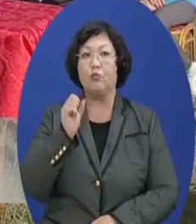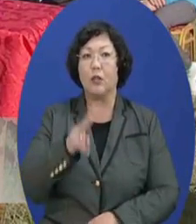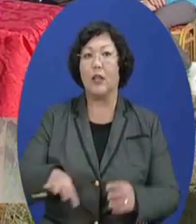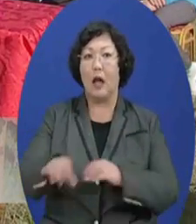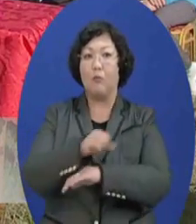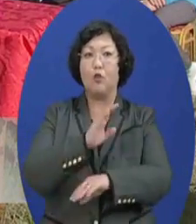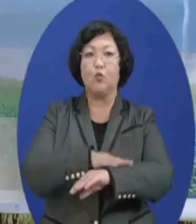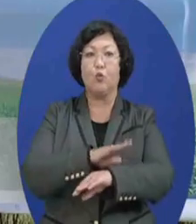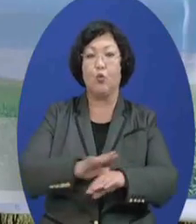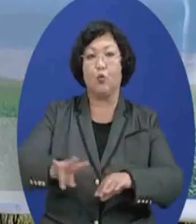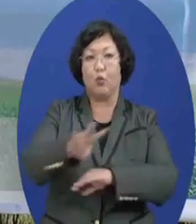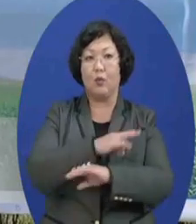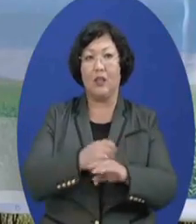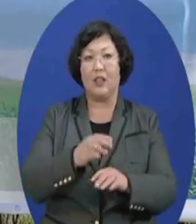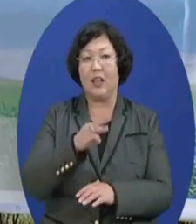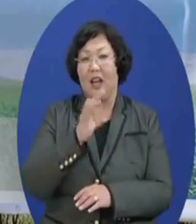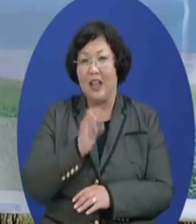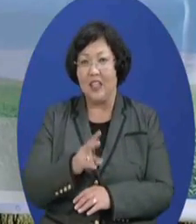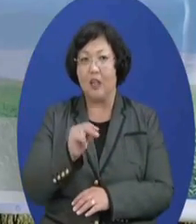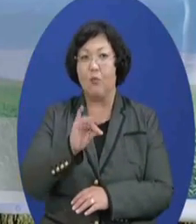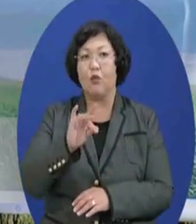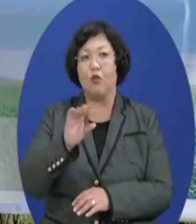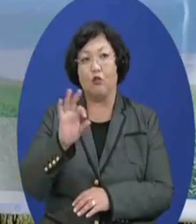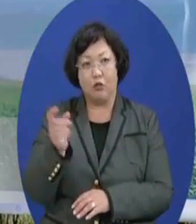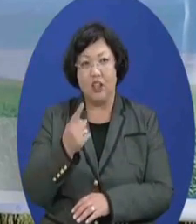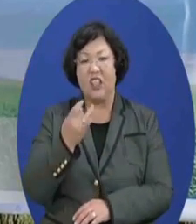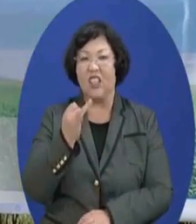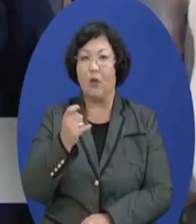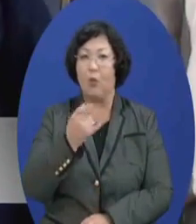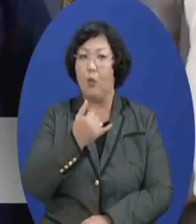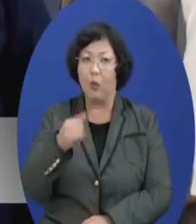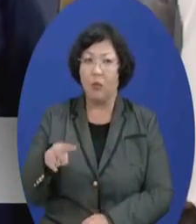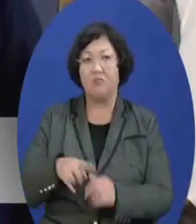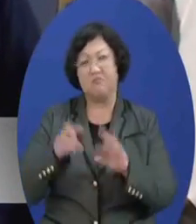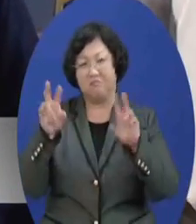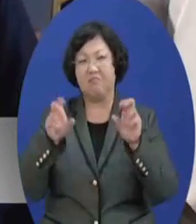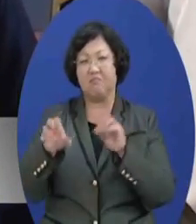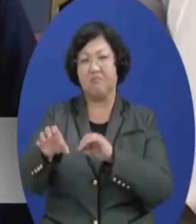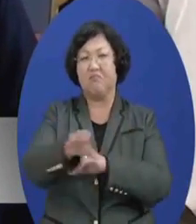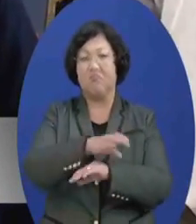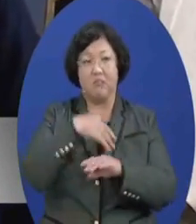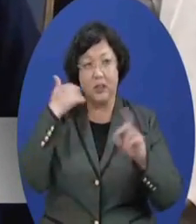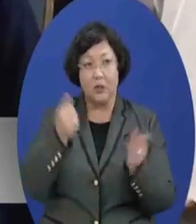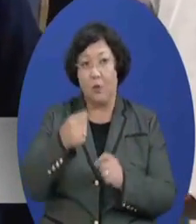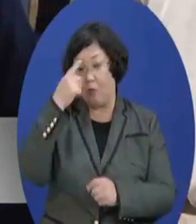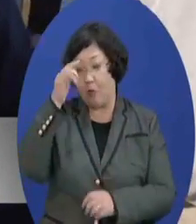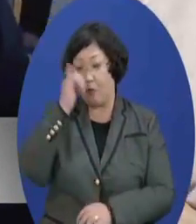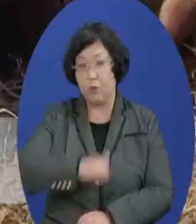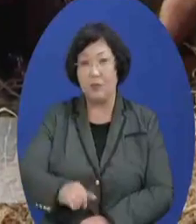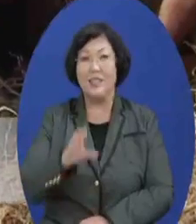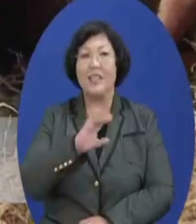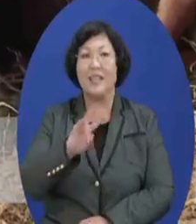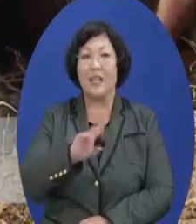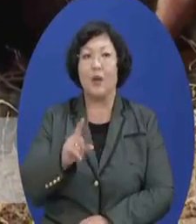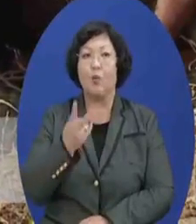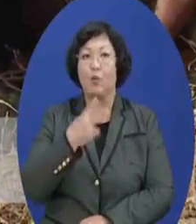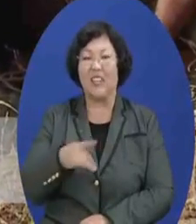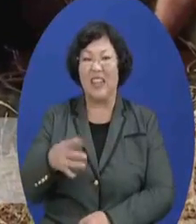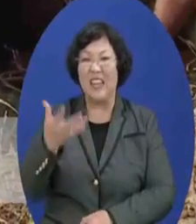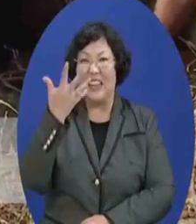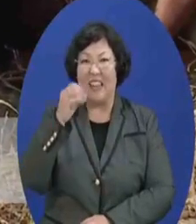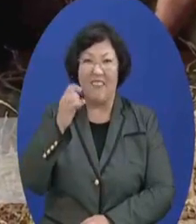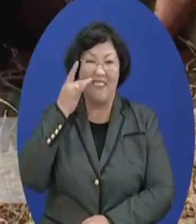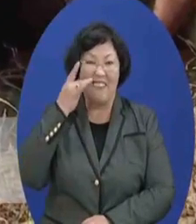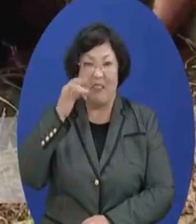зүүн бүсийн тариалан чандман өндөр их уул цагаан үүр Эрдэн булхан сумдын малчтад Монгол оронд шалгарсан сэлэнг үйлдвэрийн 50